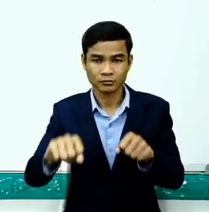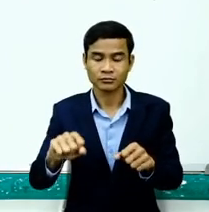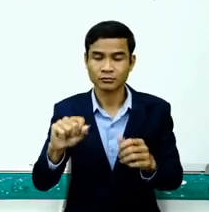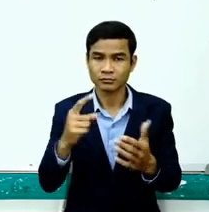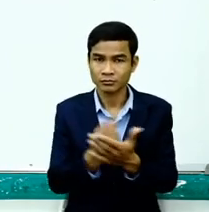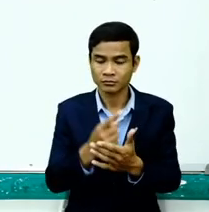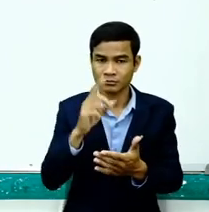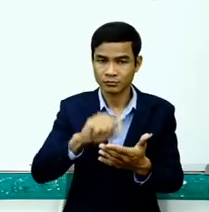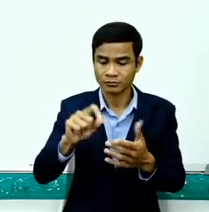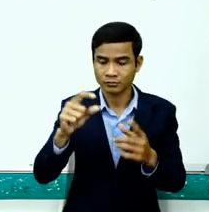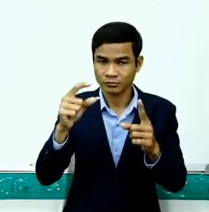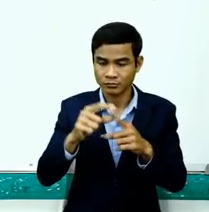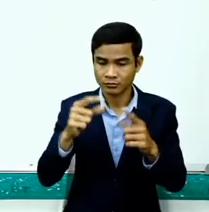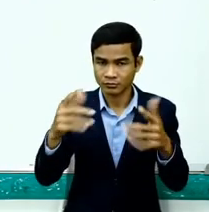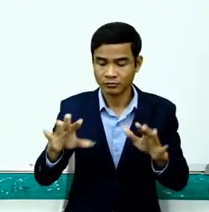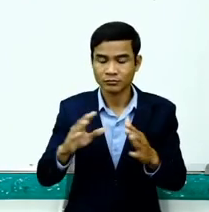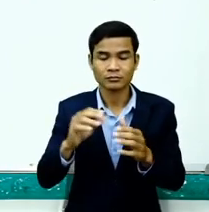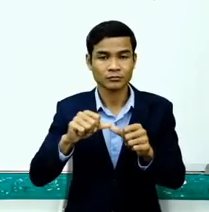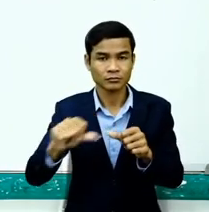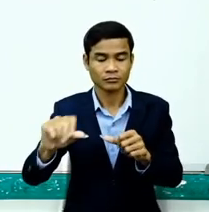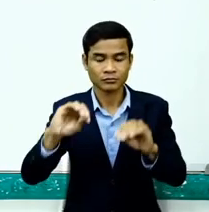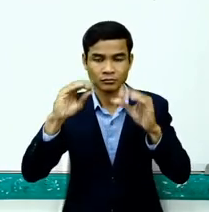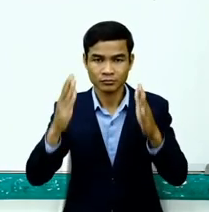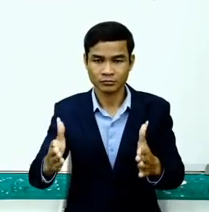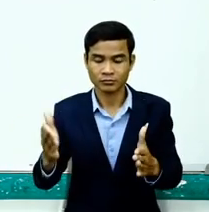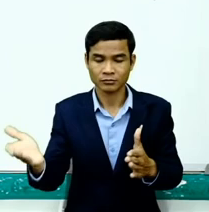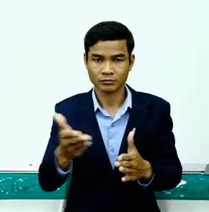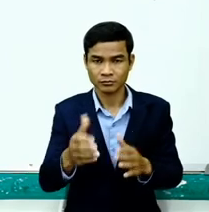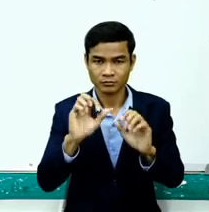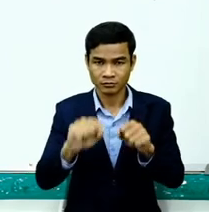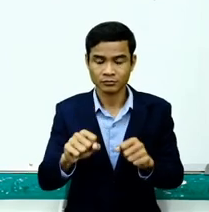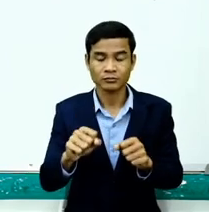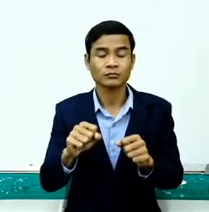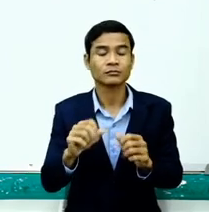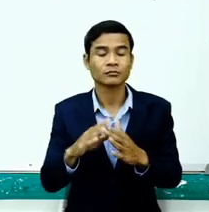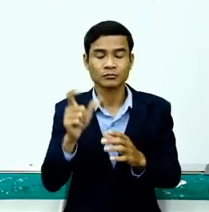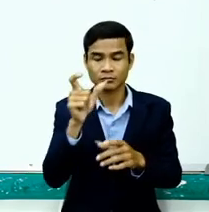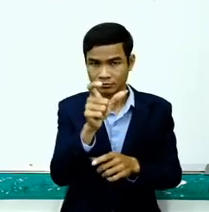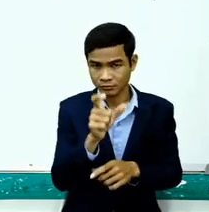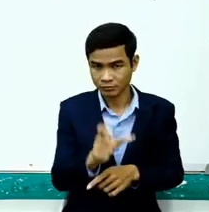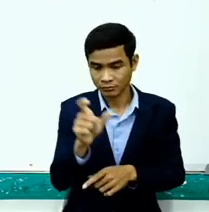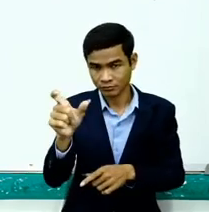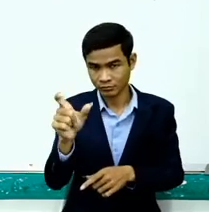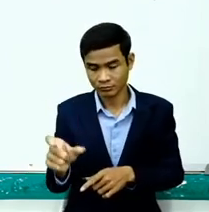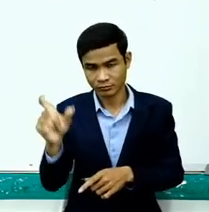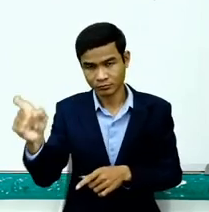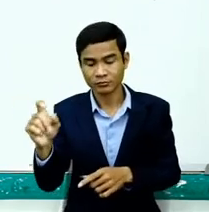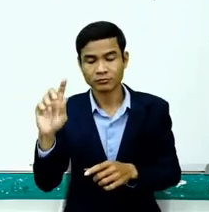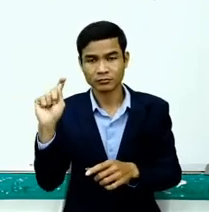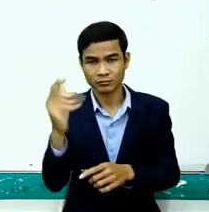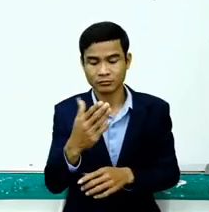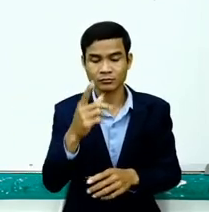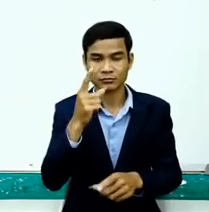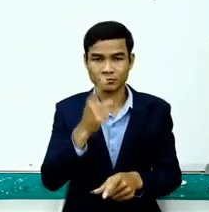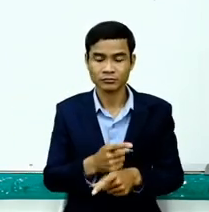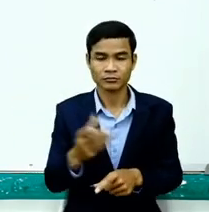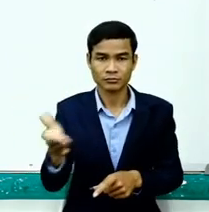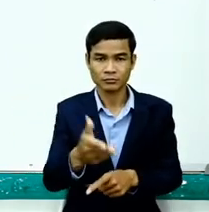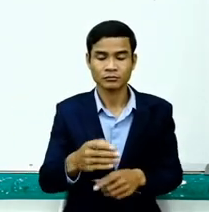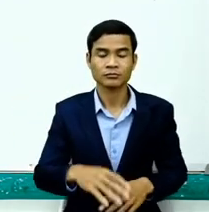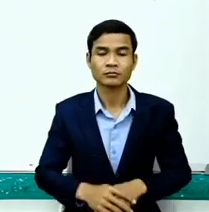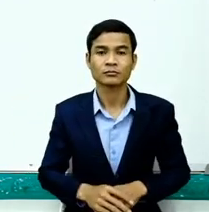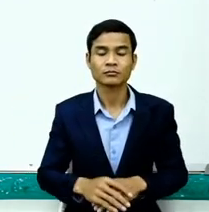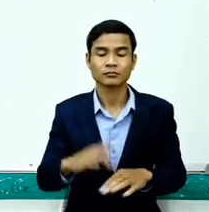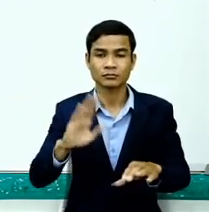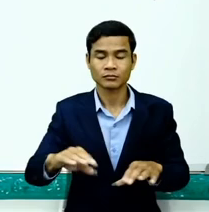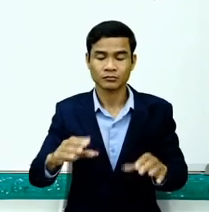se piak mo chumnuon ruoch map bontot ta tiet nih nek kru nang nom kon ta chou ruom bom peing tua asa ai trou nang rup phiep vinh mdong cha